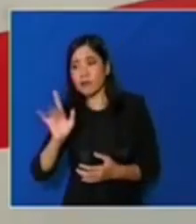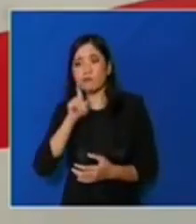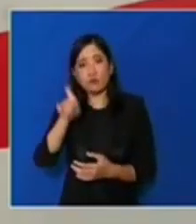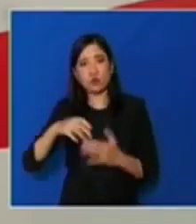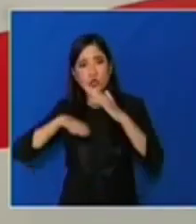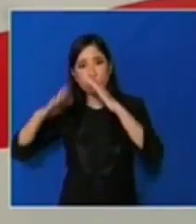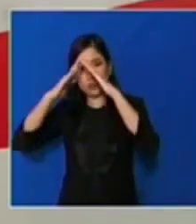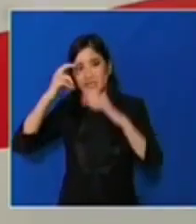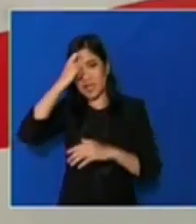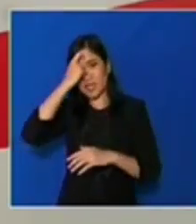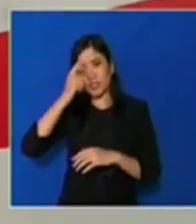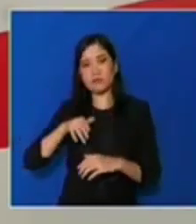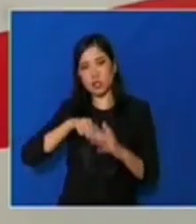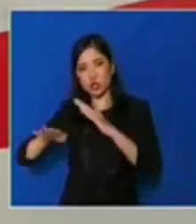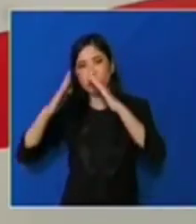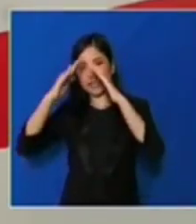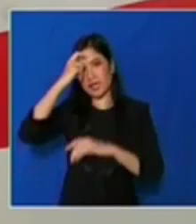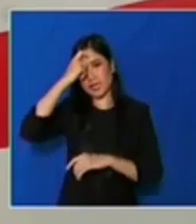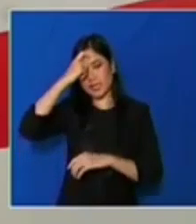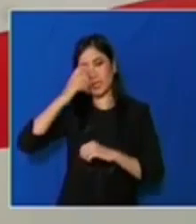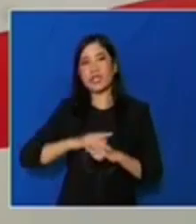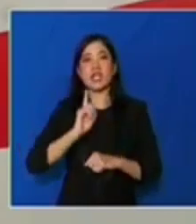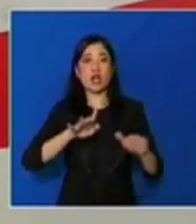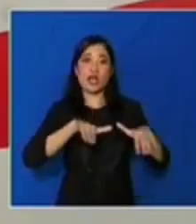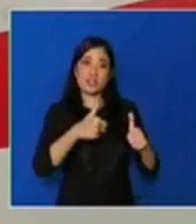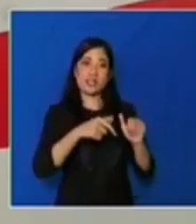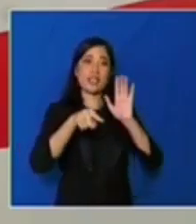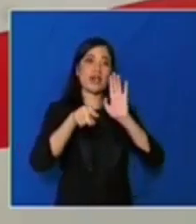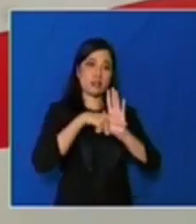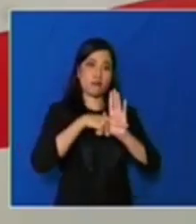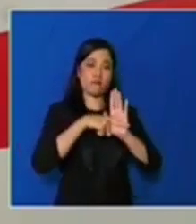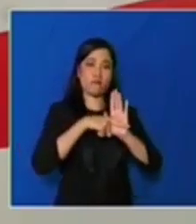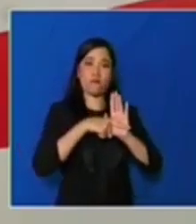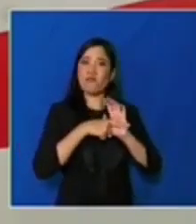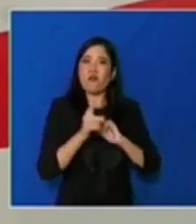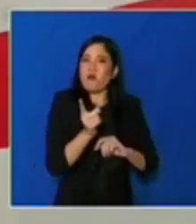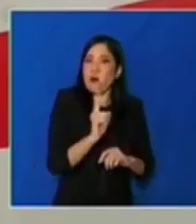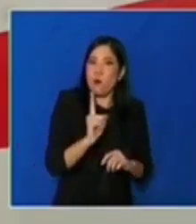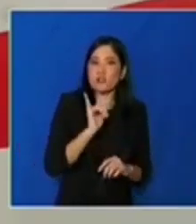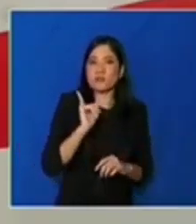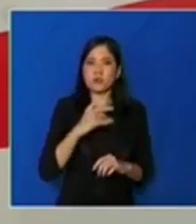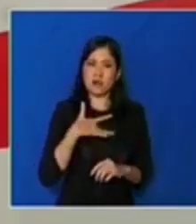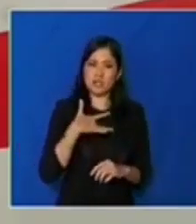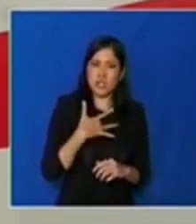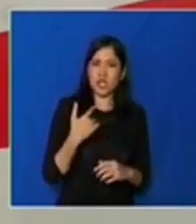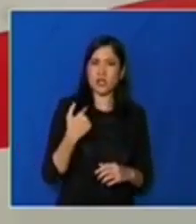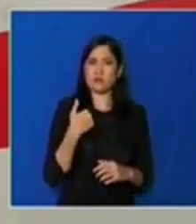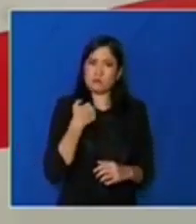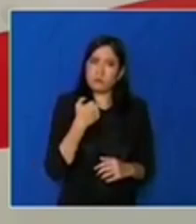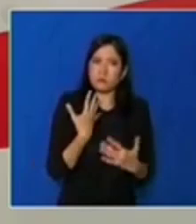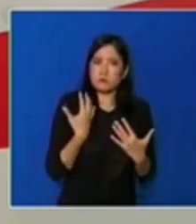Rumah Sakit Oleh karena itu sekalipun hasilnya negatif tidak boleh menganggap bahwa dirinya